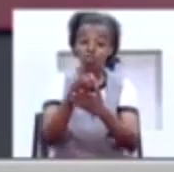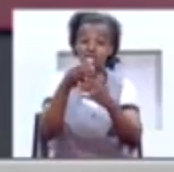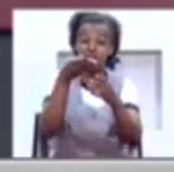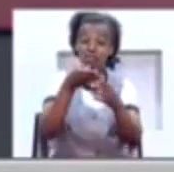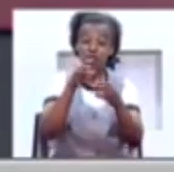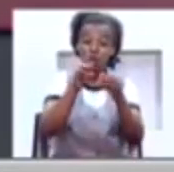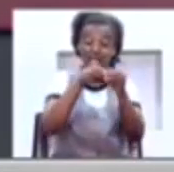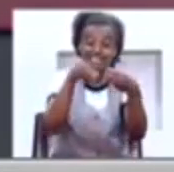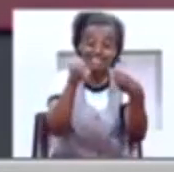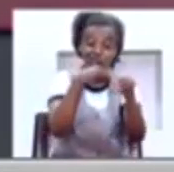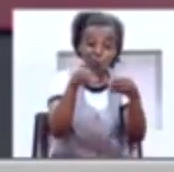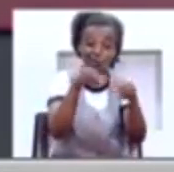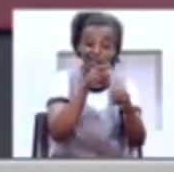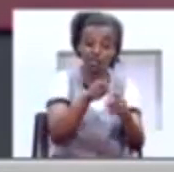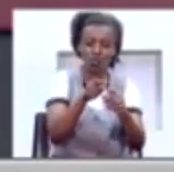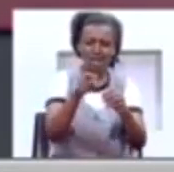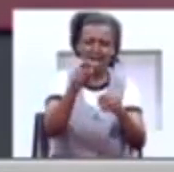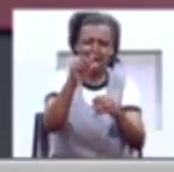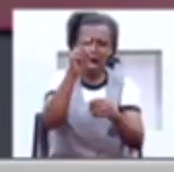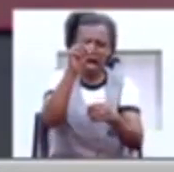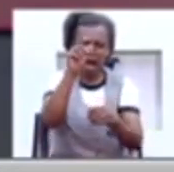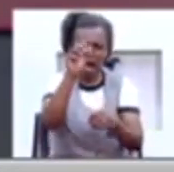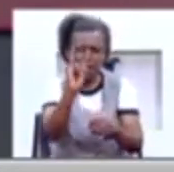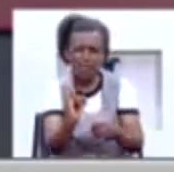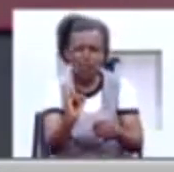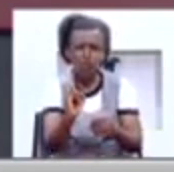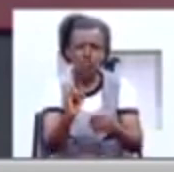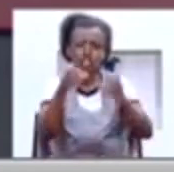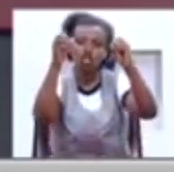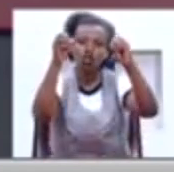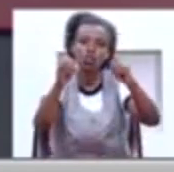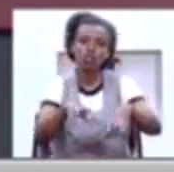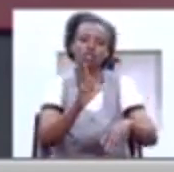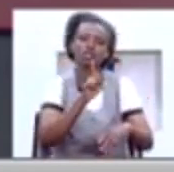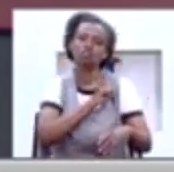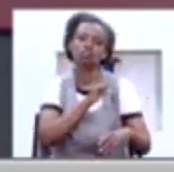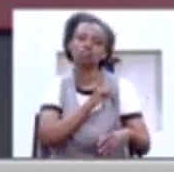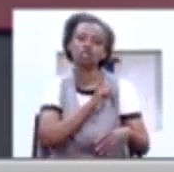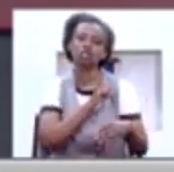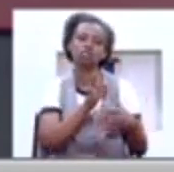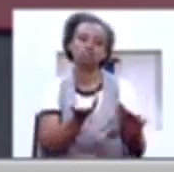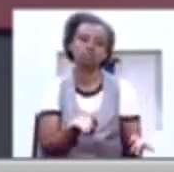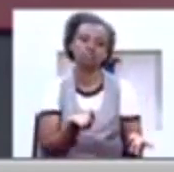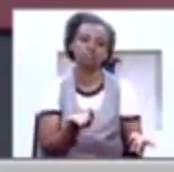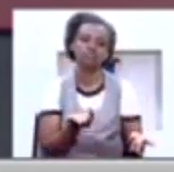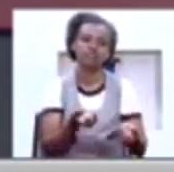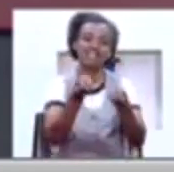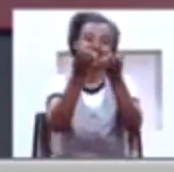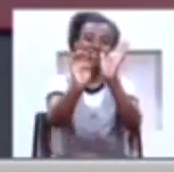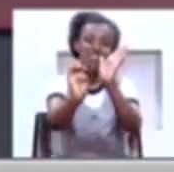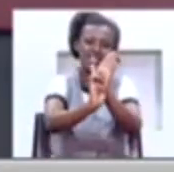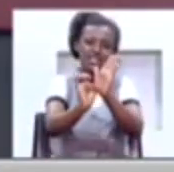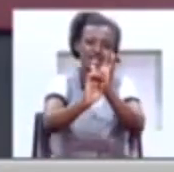igikoresho cyatumye abatutsi babuzwa uburenganzira bwinshi cyane cyane mu kazi nanone ndabahingira